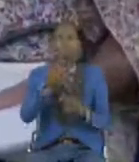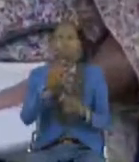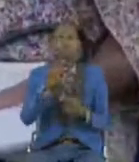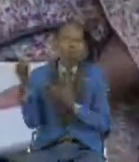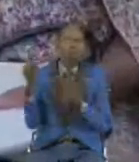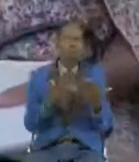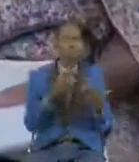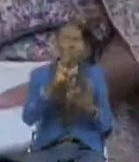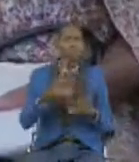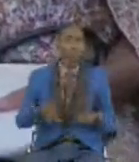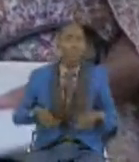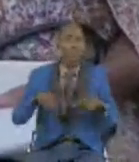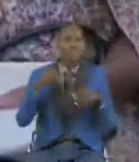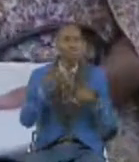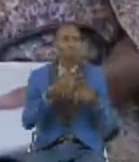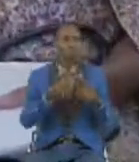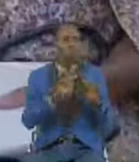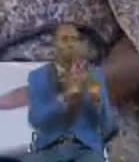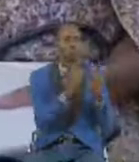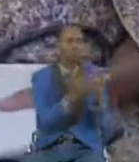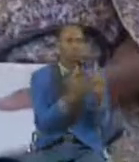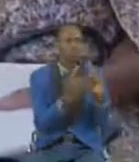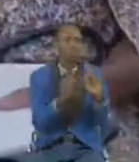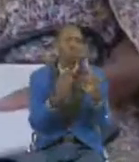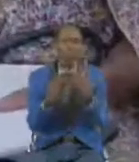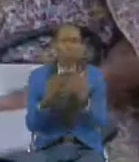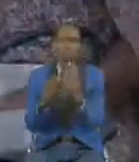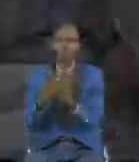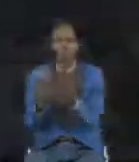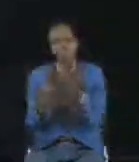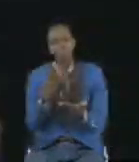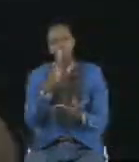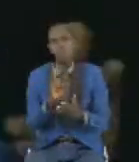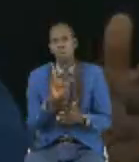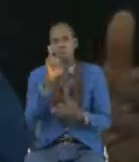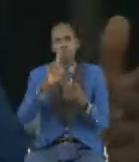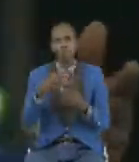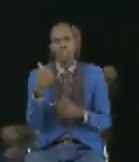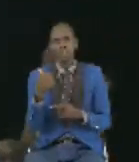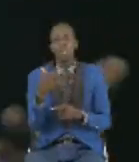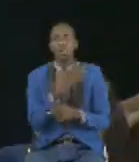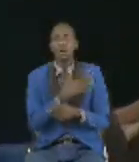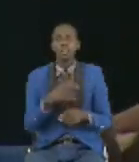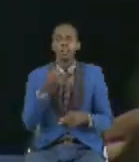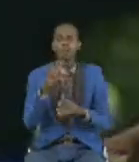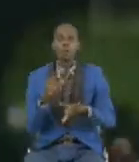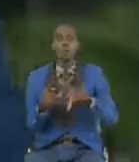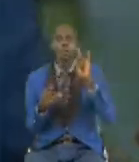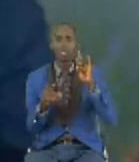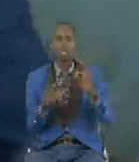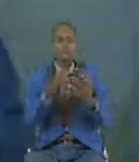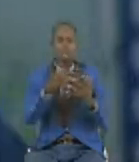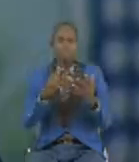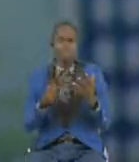où tu subdis ta vie en compartiments 1, 2, 3? Peut-être à 10 compartiments. Et parmi